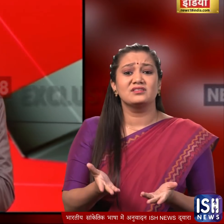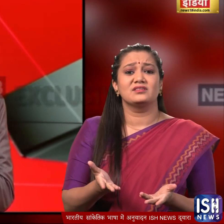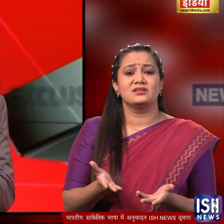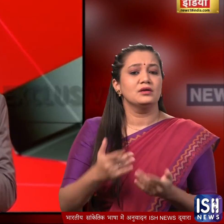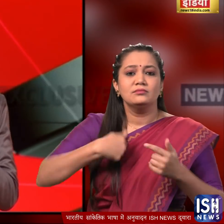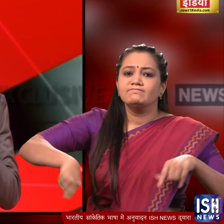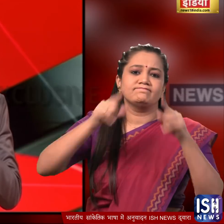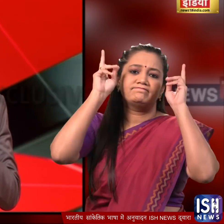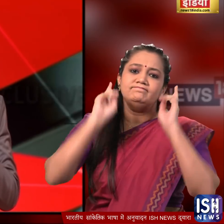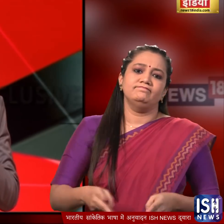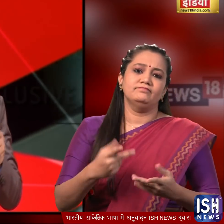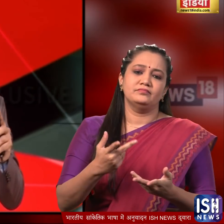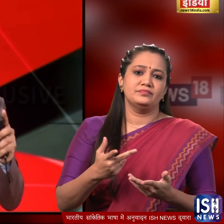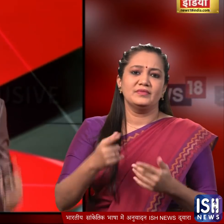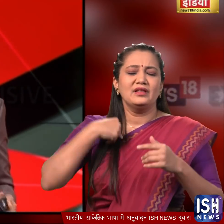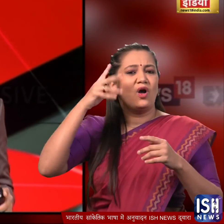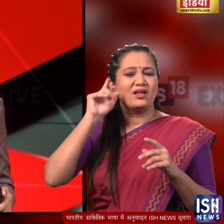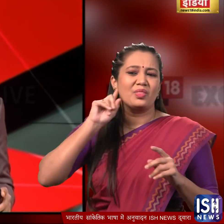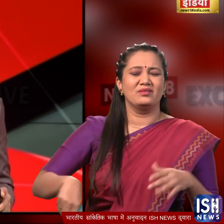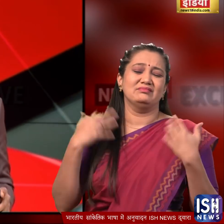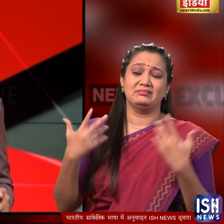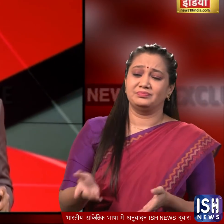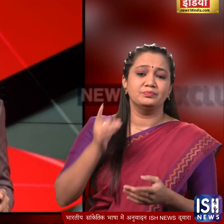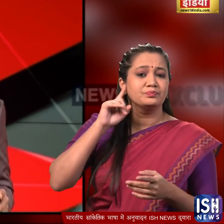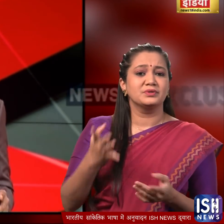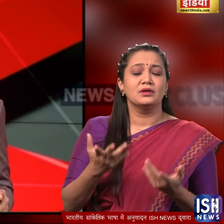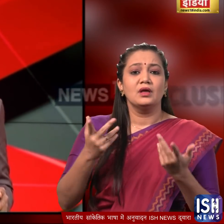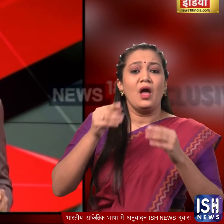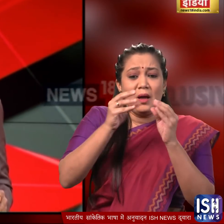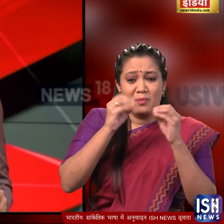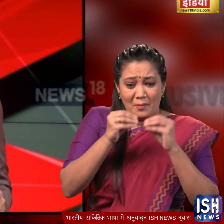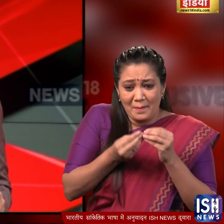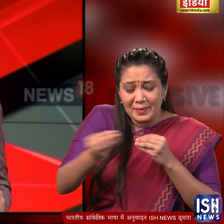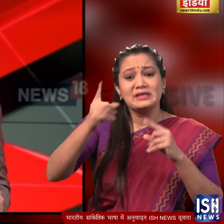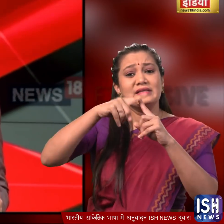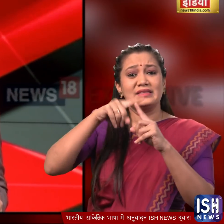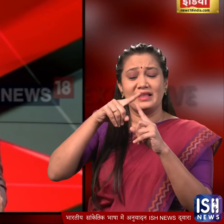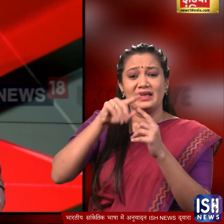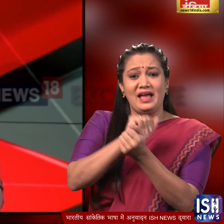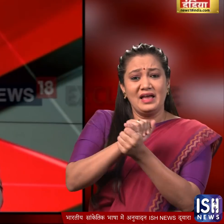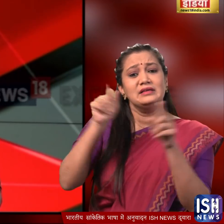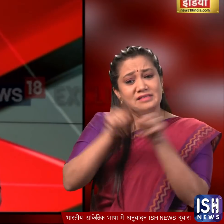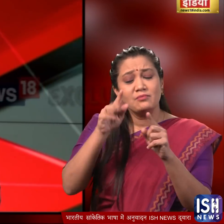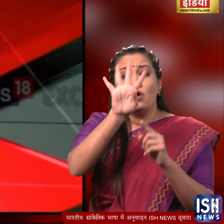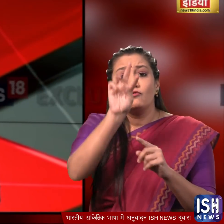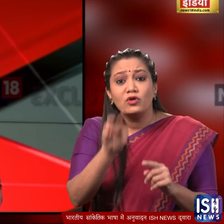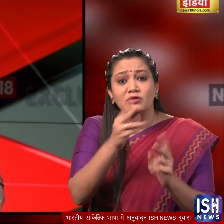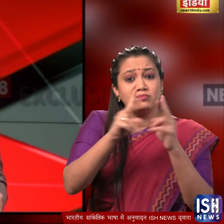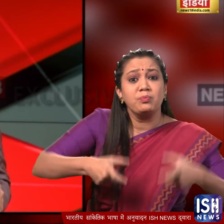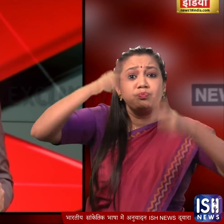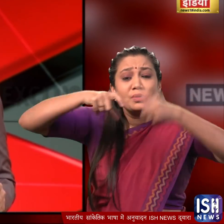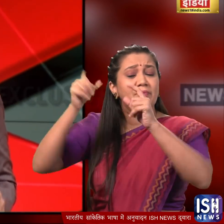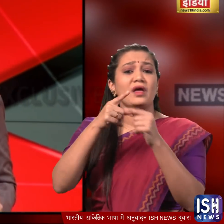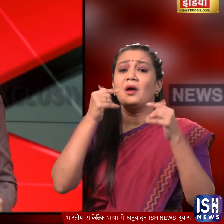लेकिन हमारी आंखें ऐसे हादसों को देखकर भी नहीं खुलती। मुंबई के बिल्कुल पास ठाणे नगर निगम ने भी ऐसी 4000 से ज्यादा इमारतों